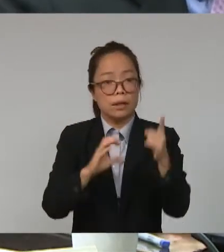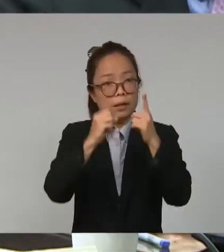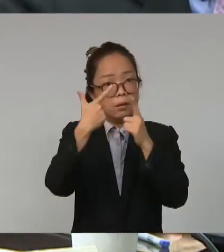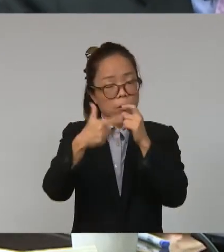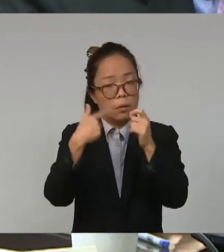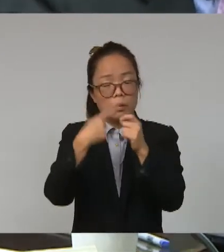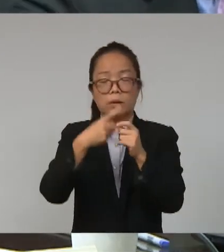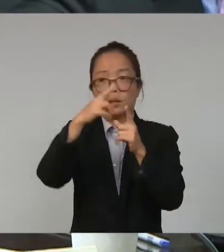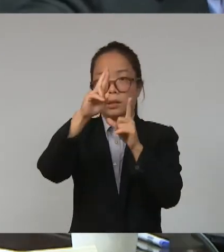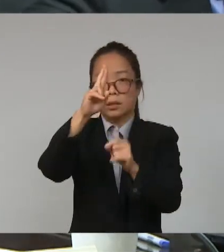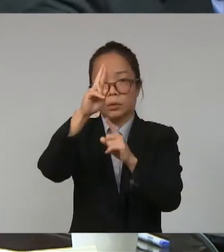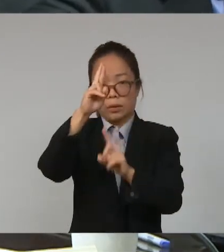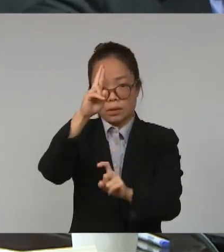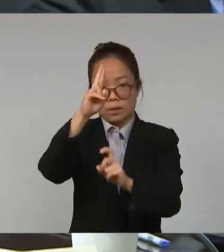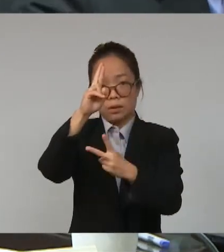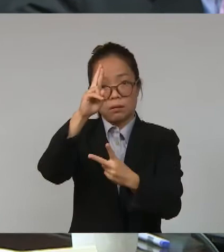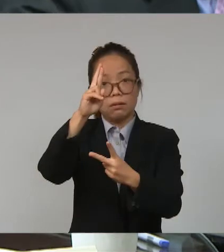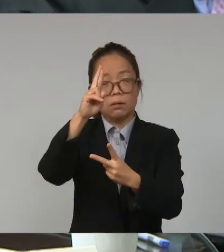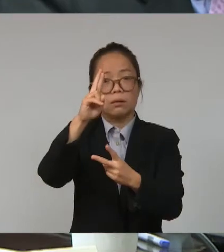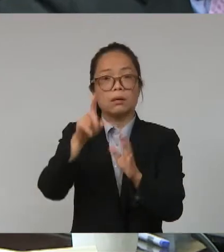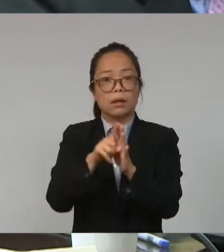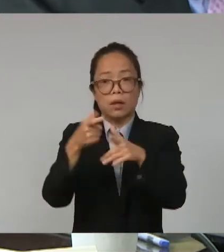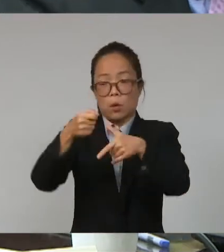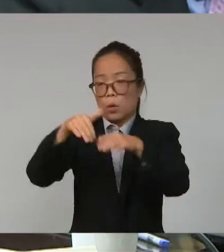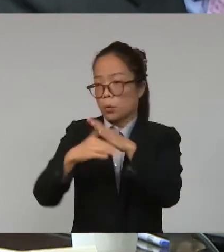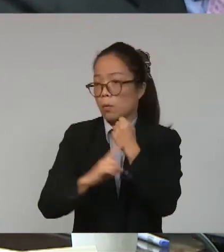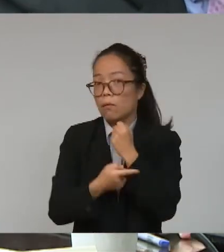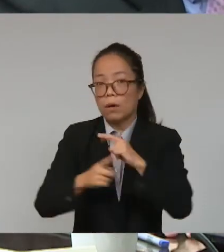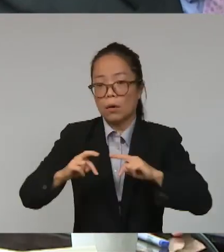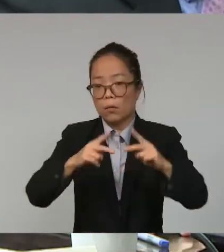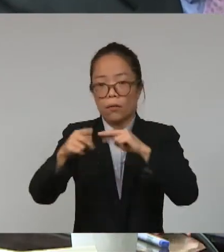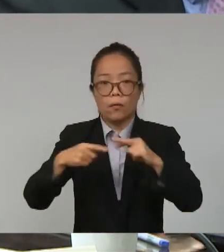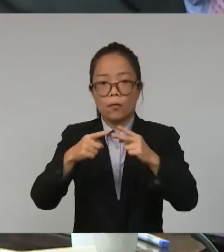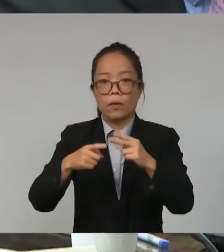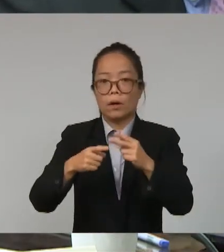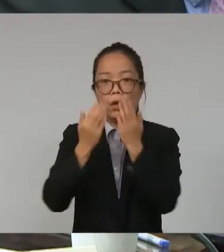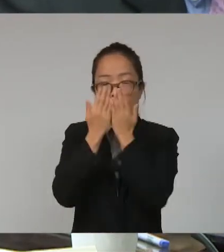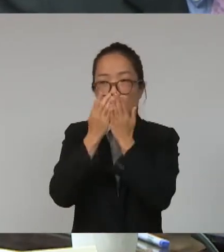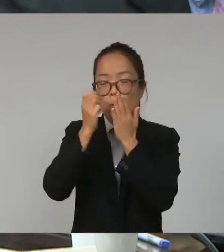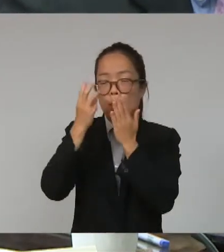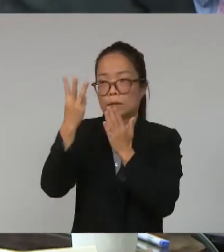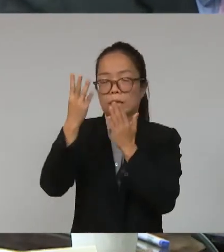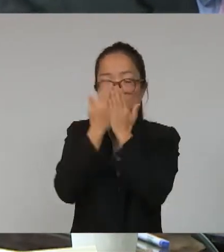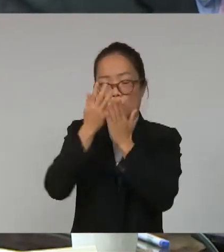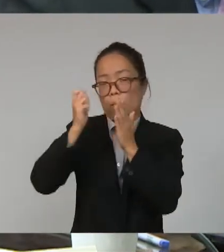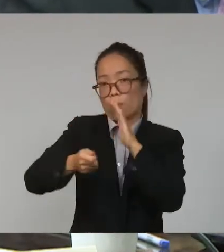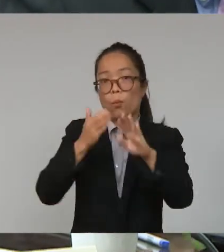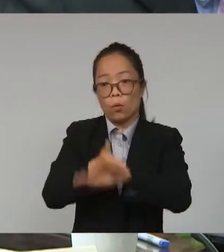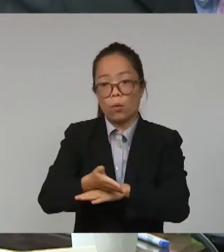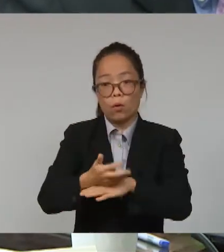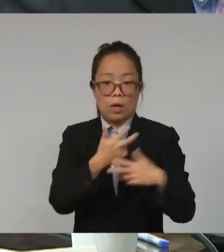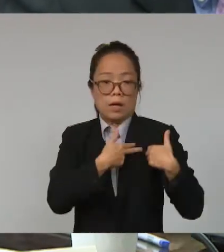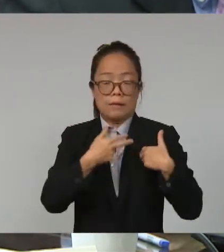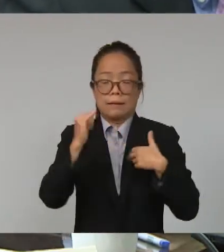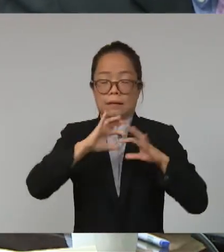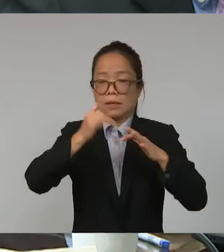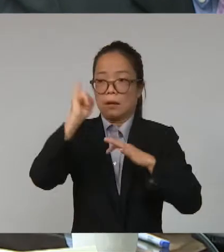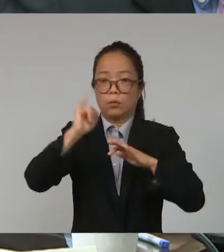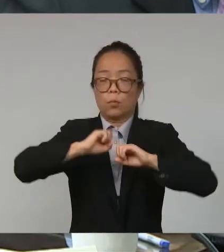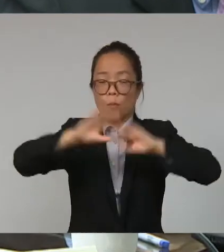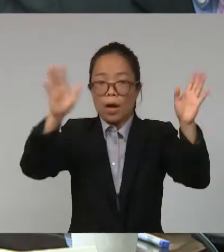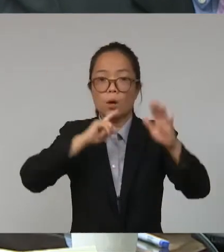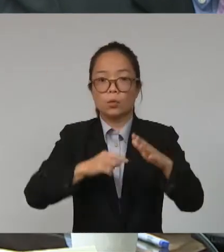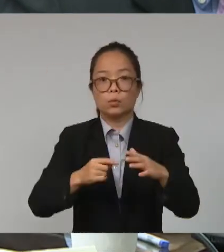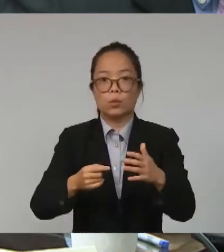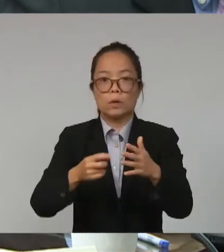1906年12月12日，公投法修正三读通过，蔡英文总统说：“打破鸟笼，